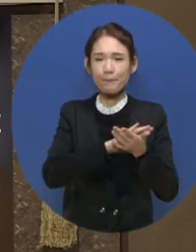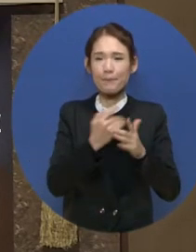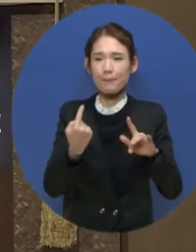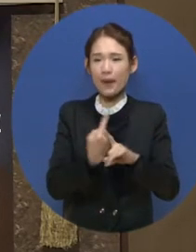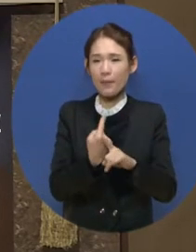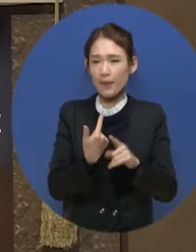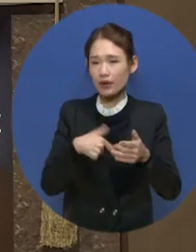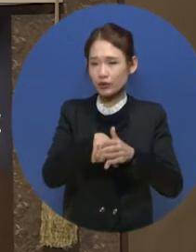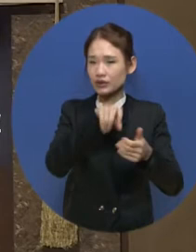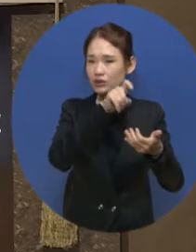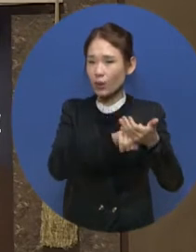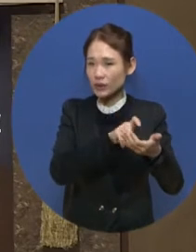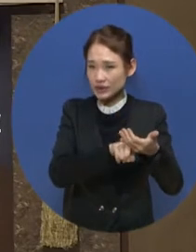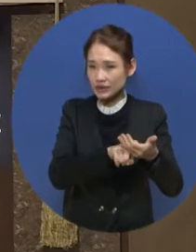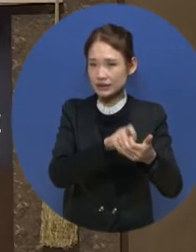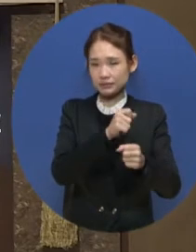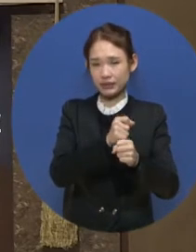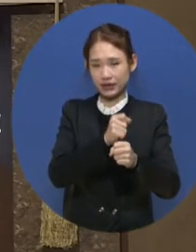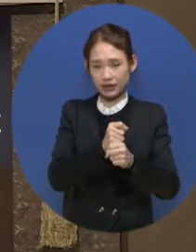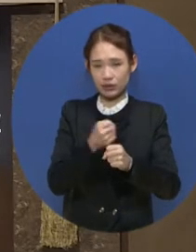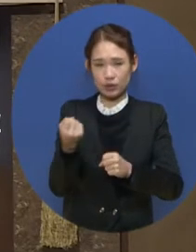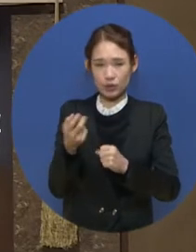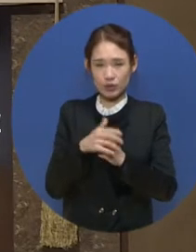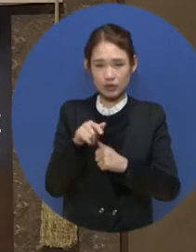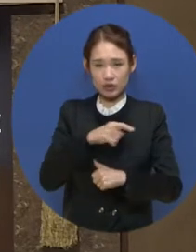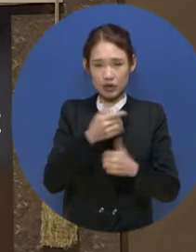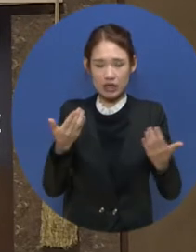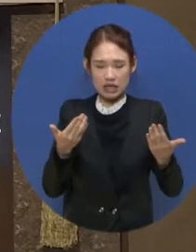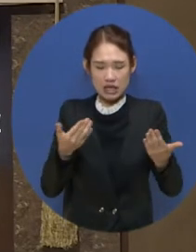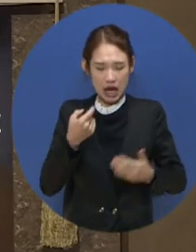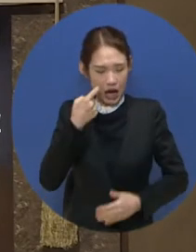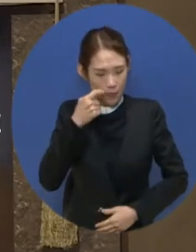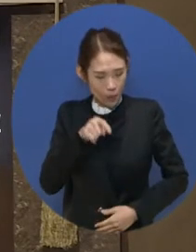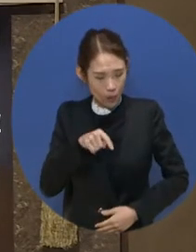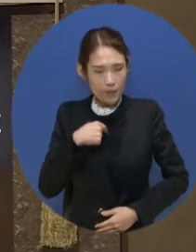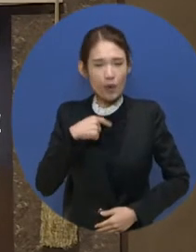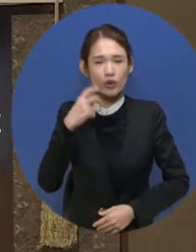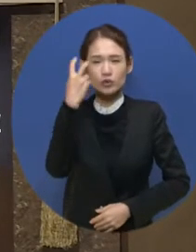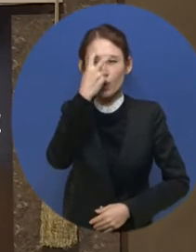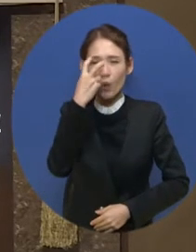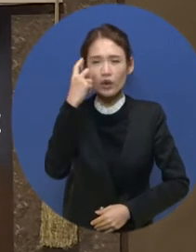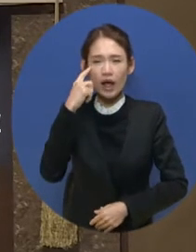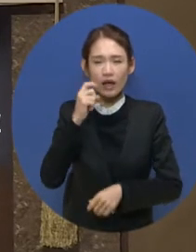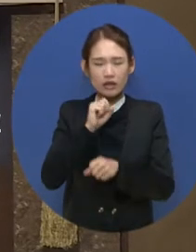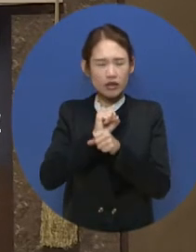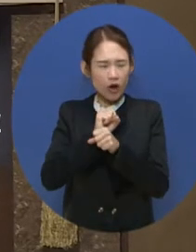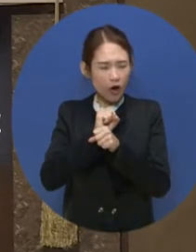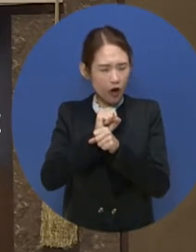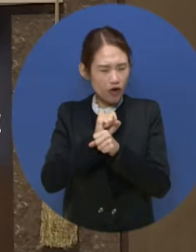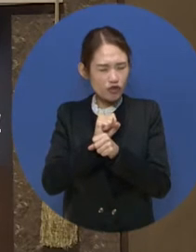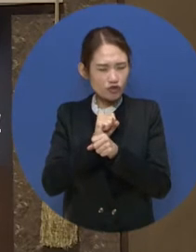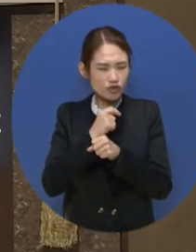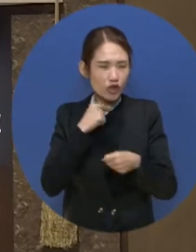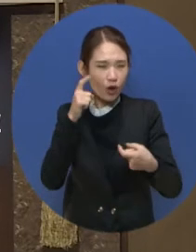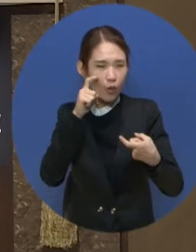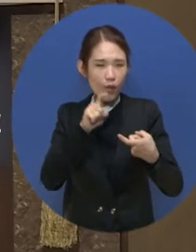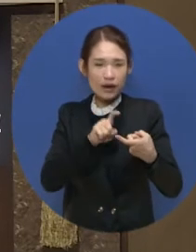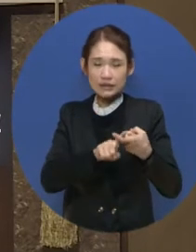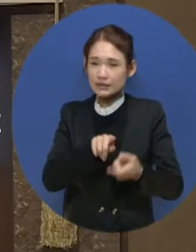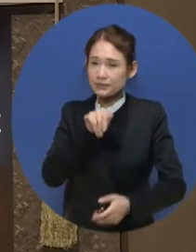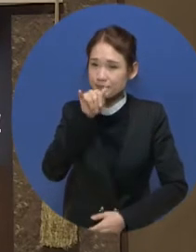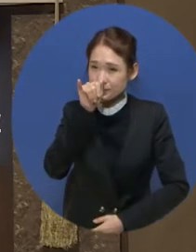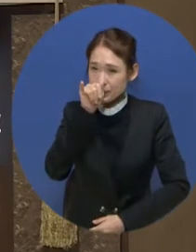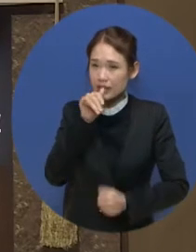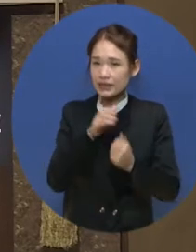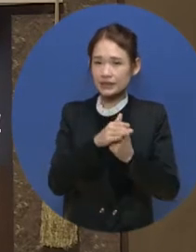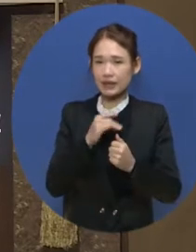하고 저희가 또 이제 그런 일을 하다보니까 조사 연구에 그런 근데도 관심을 가져서 그런 적도